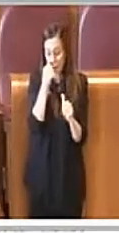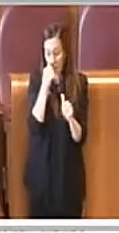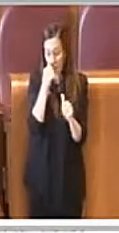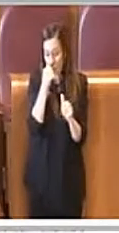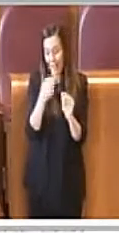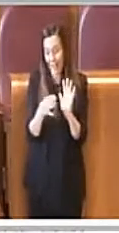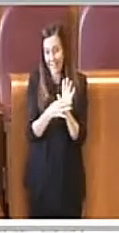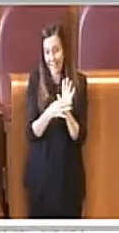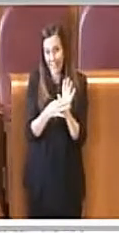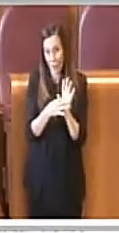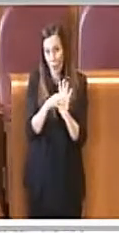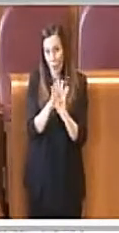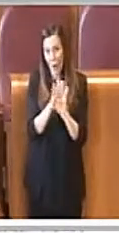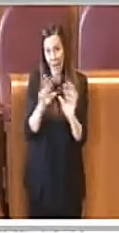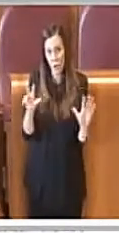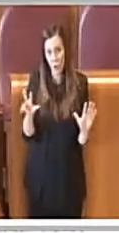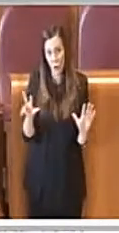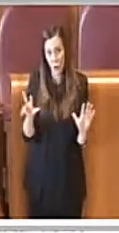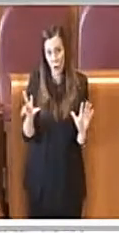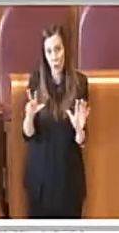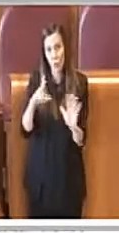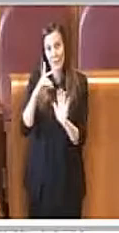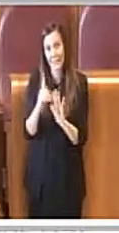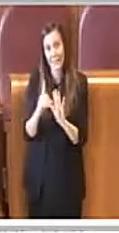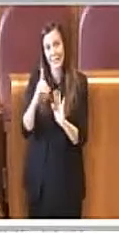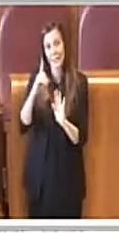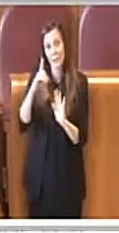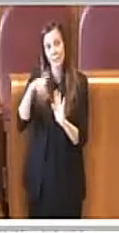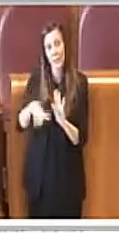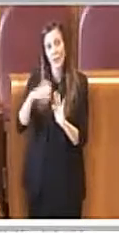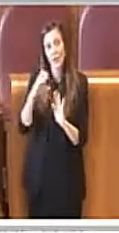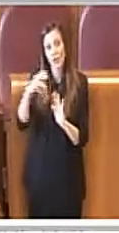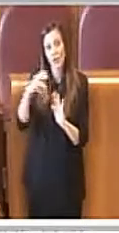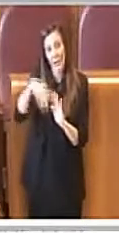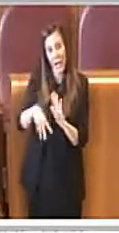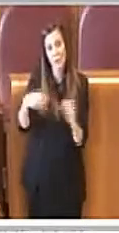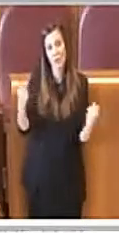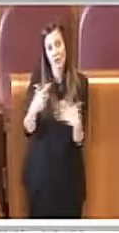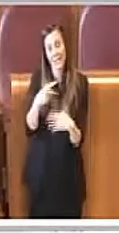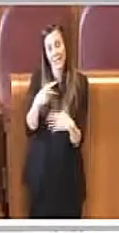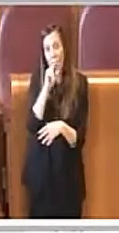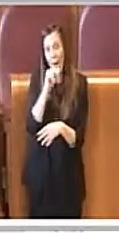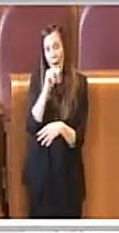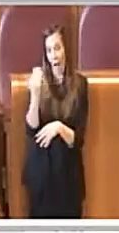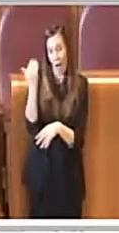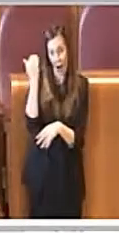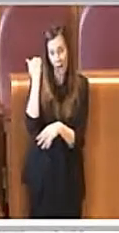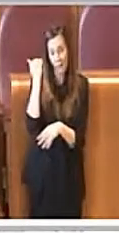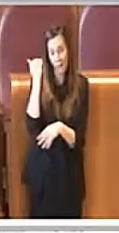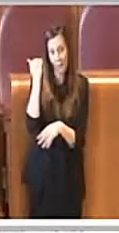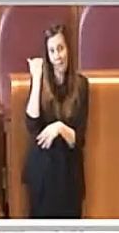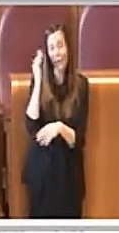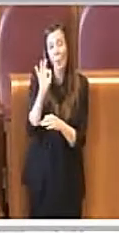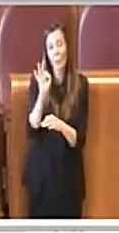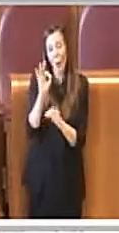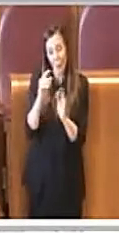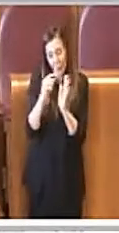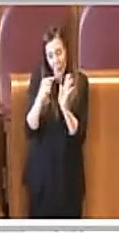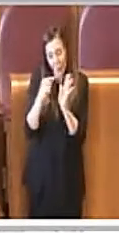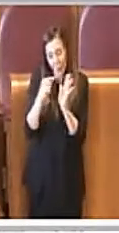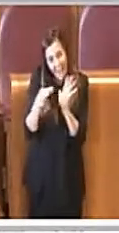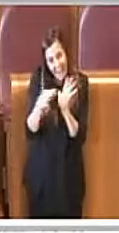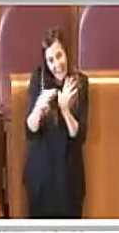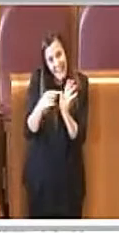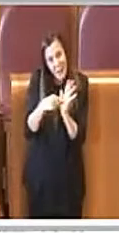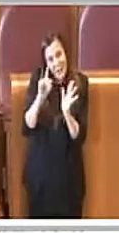l'articolo 48 del DPCM del 17 marzo, che entra proprio nello specifico